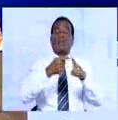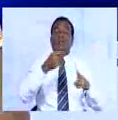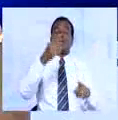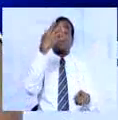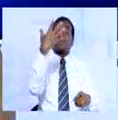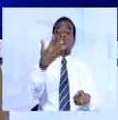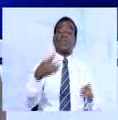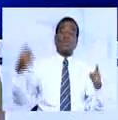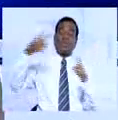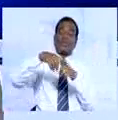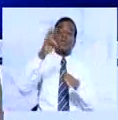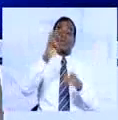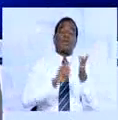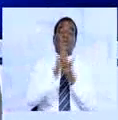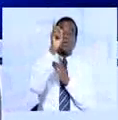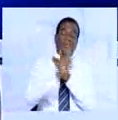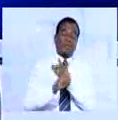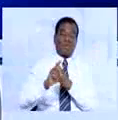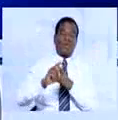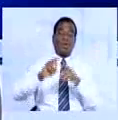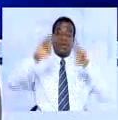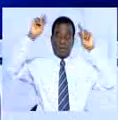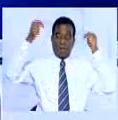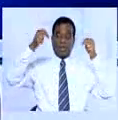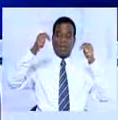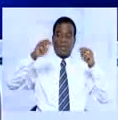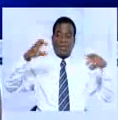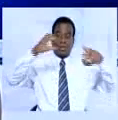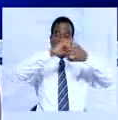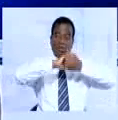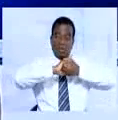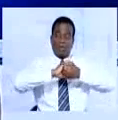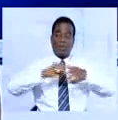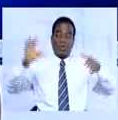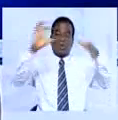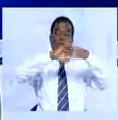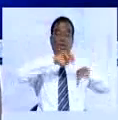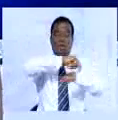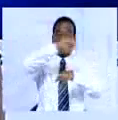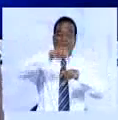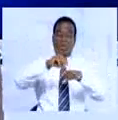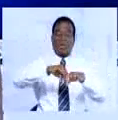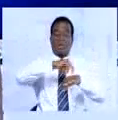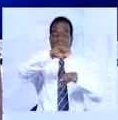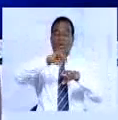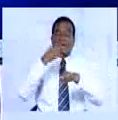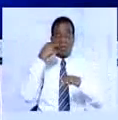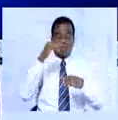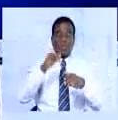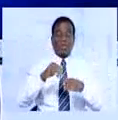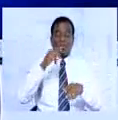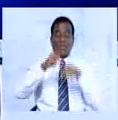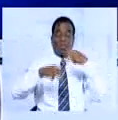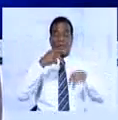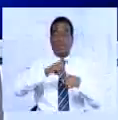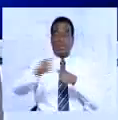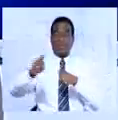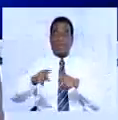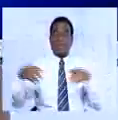des sports de Trècheville. Thème retenu cette année, solidarité et réconciliation nationale, la question des victimes de